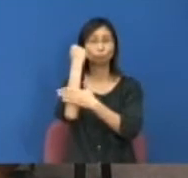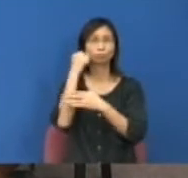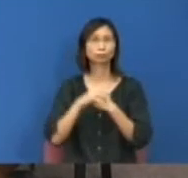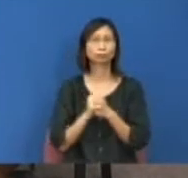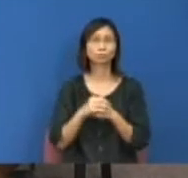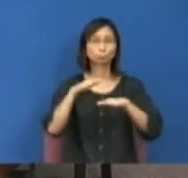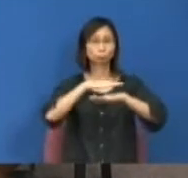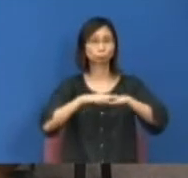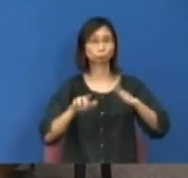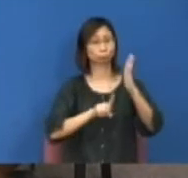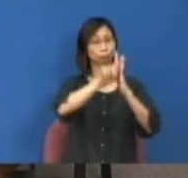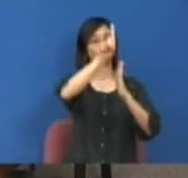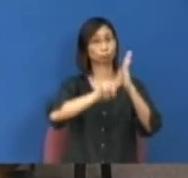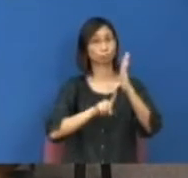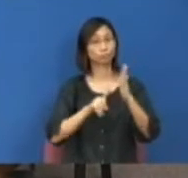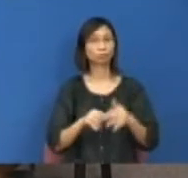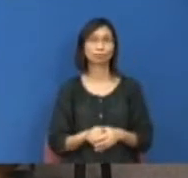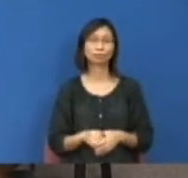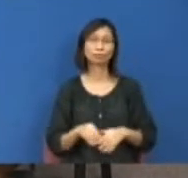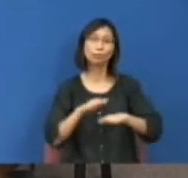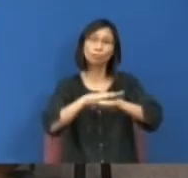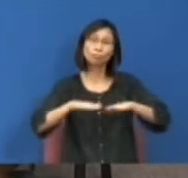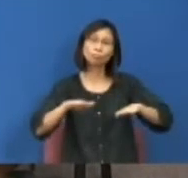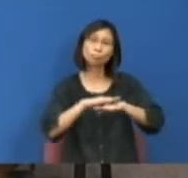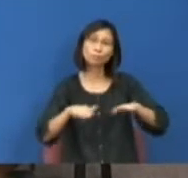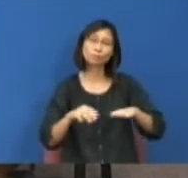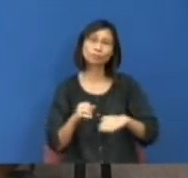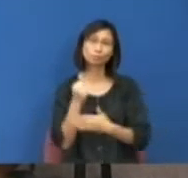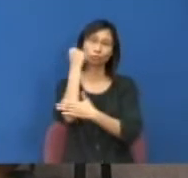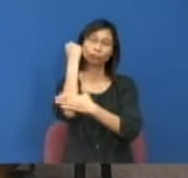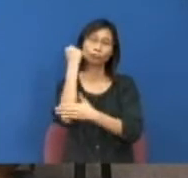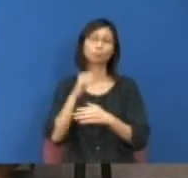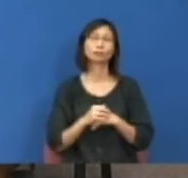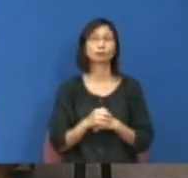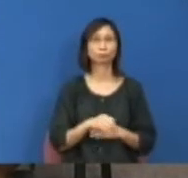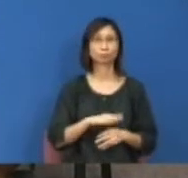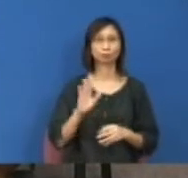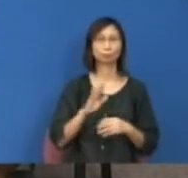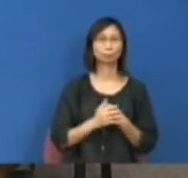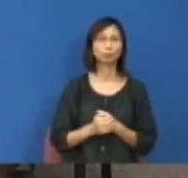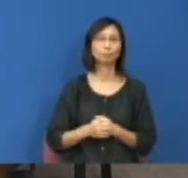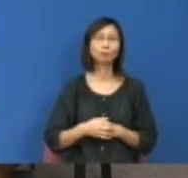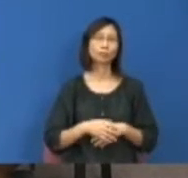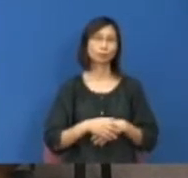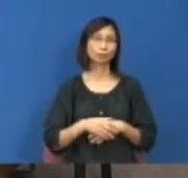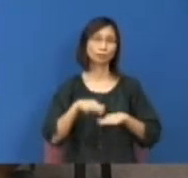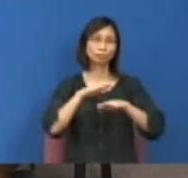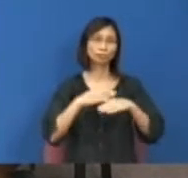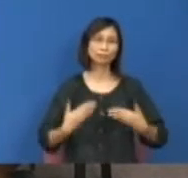這個和平的公民抗命方式都未能夠貫徹到的時候， 即係空談呢個暴力嘅抗爭